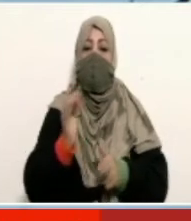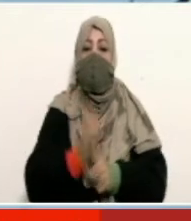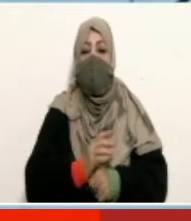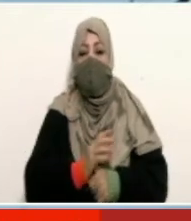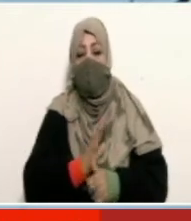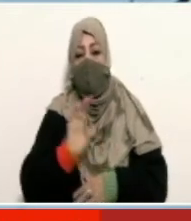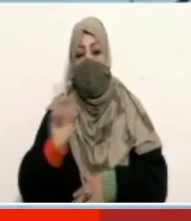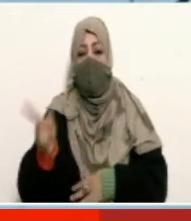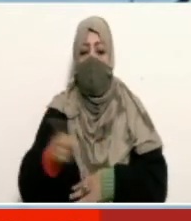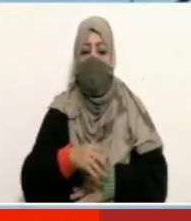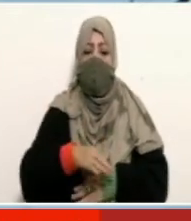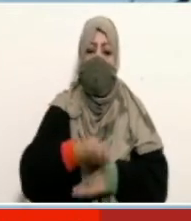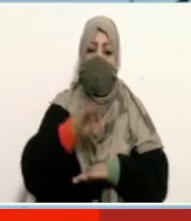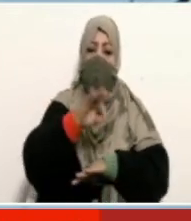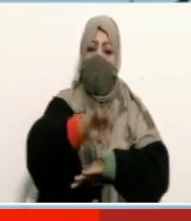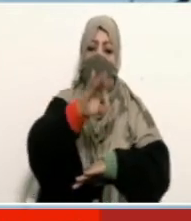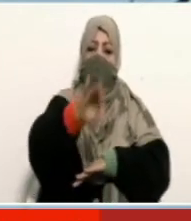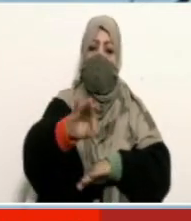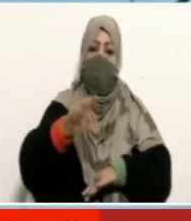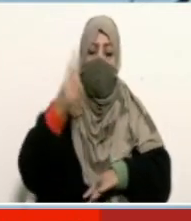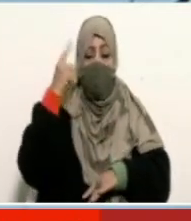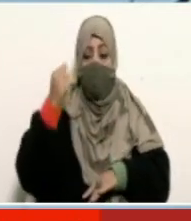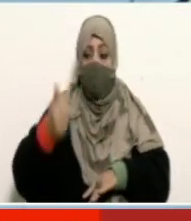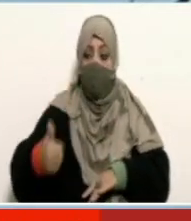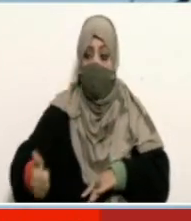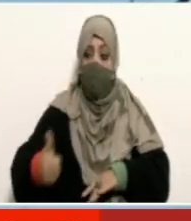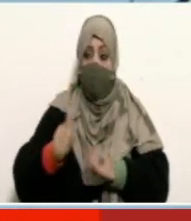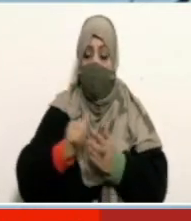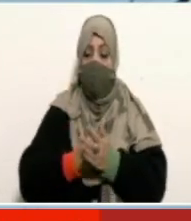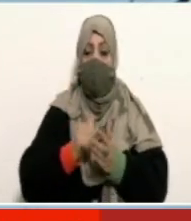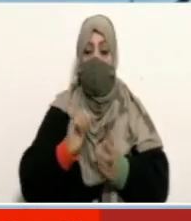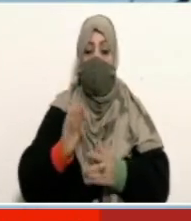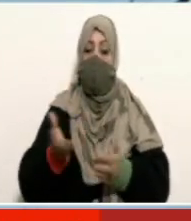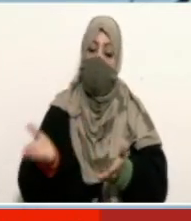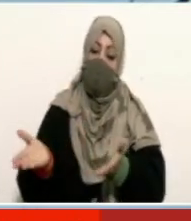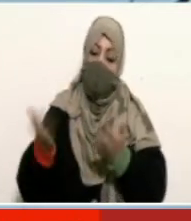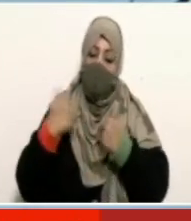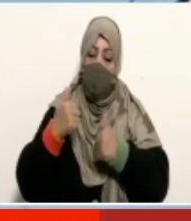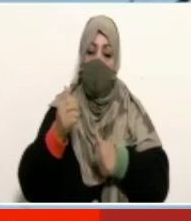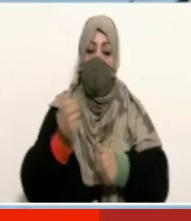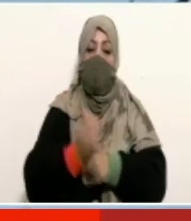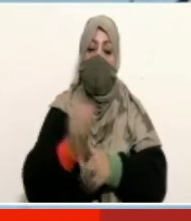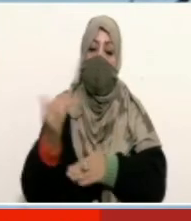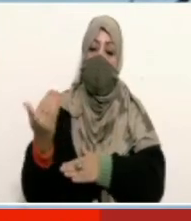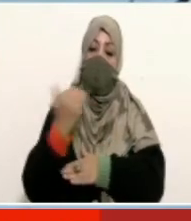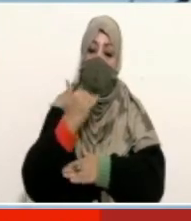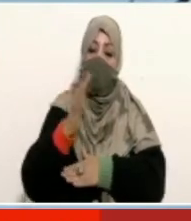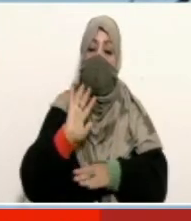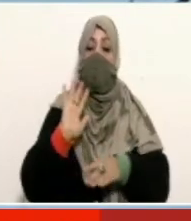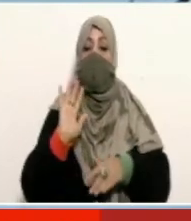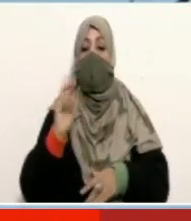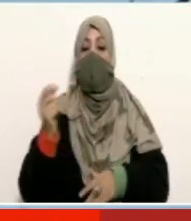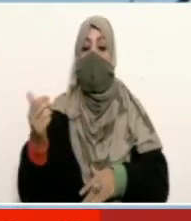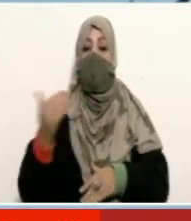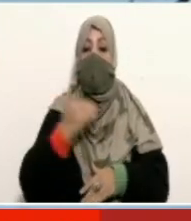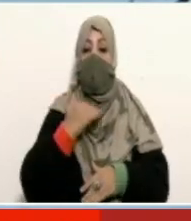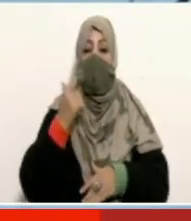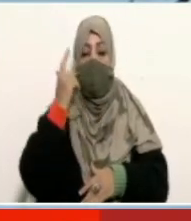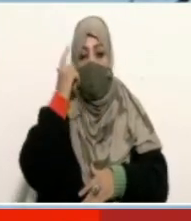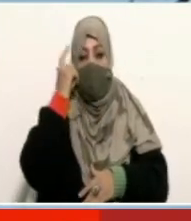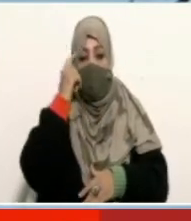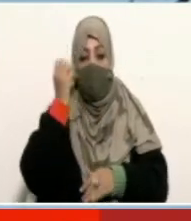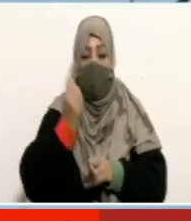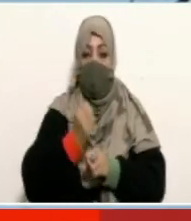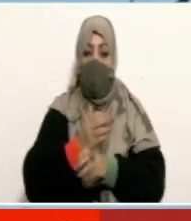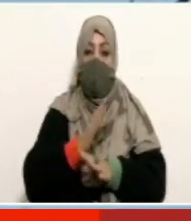عليه يمكن أن تطالبه هي بالنفقة، وإذا تراضوا على ذلك على حسب حال الآن الناس الآن، بالأخص أن الحكومة يسرت